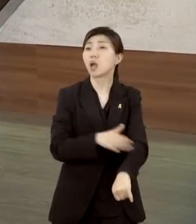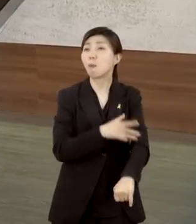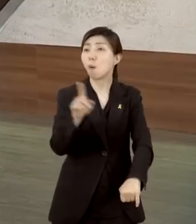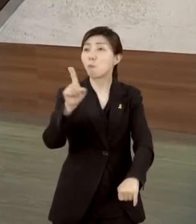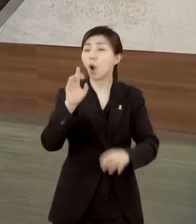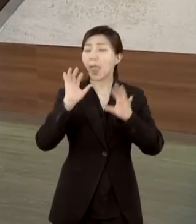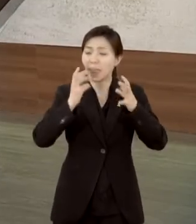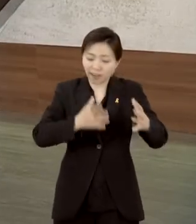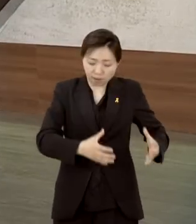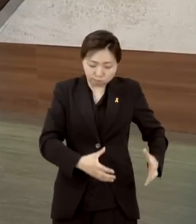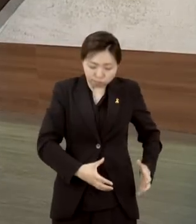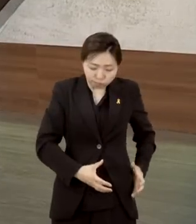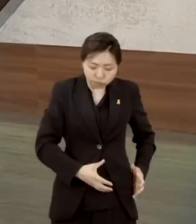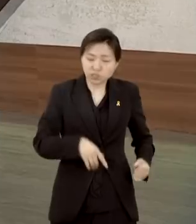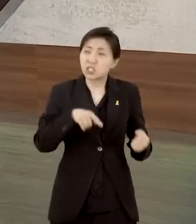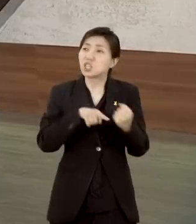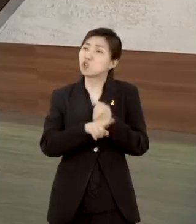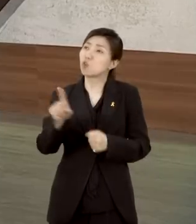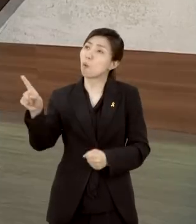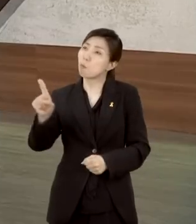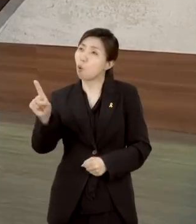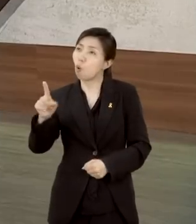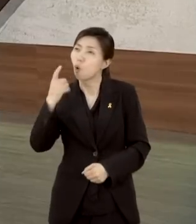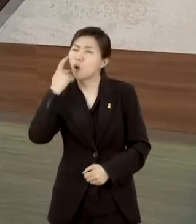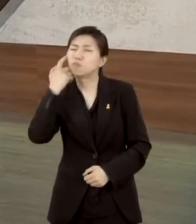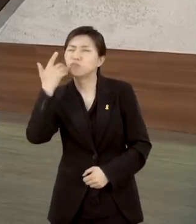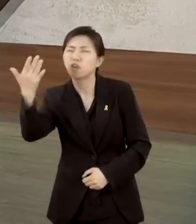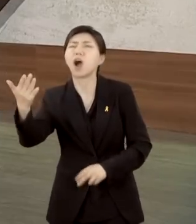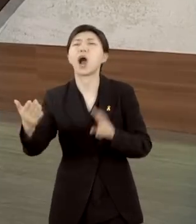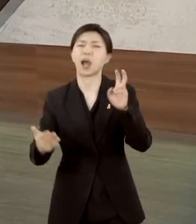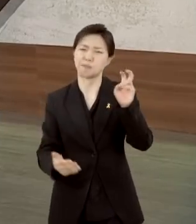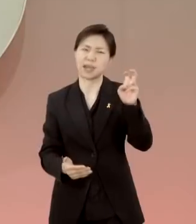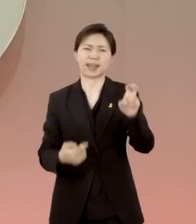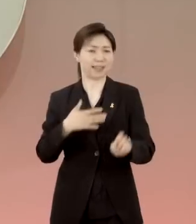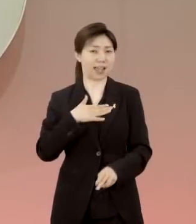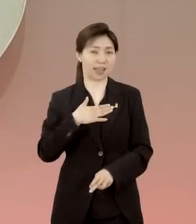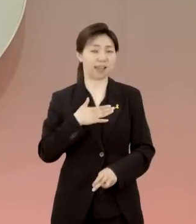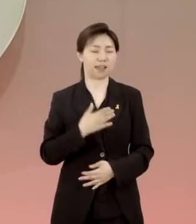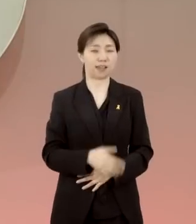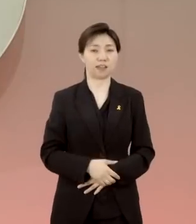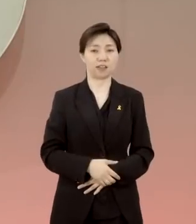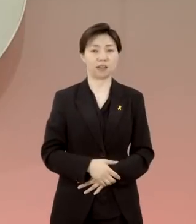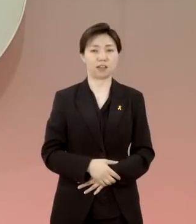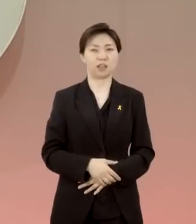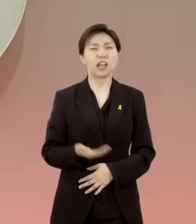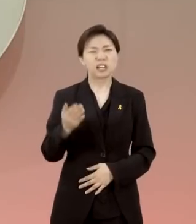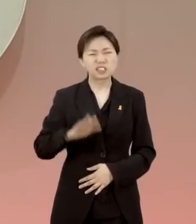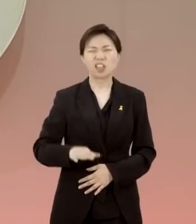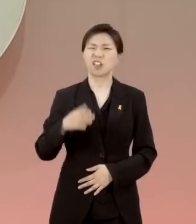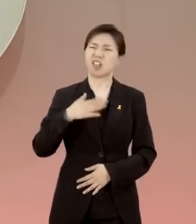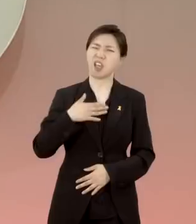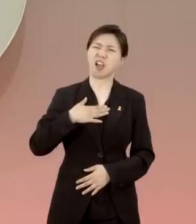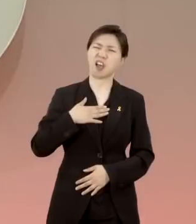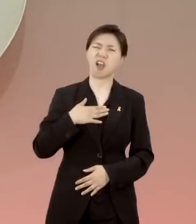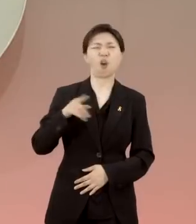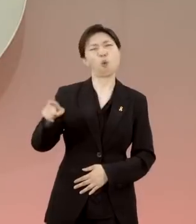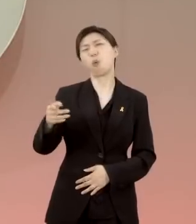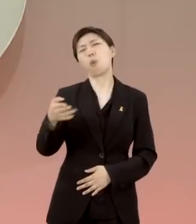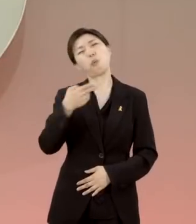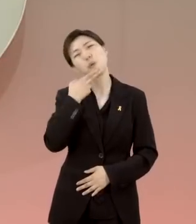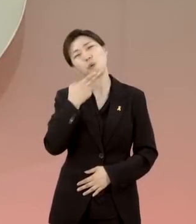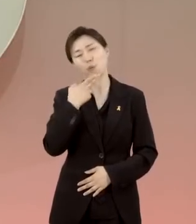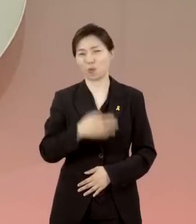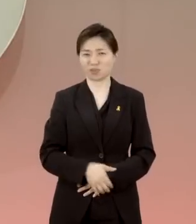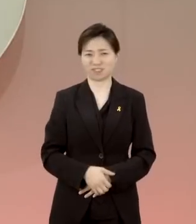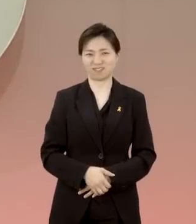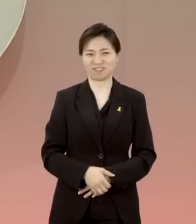뱃속에 이렇게 간직하고 있었던 겁니까라고 아마 여쭤봤을 텐데 아이고 그 자리에